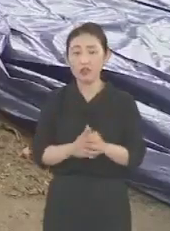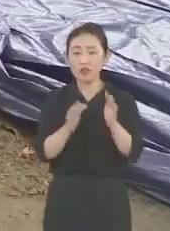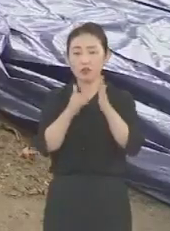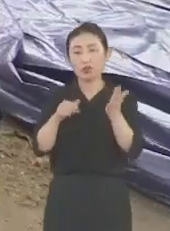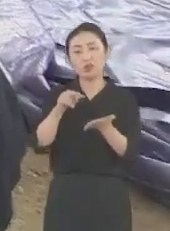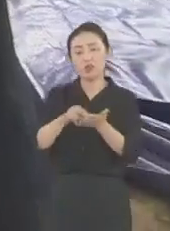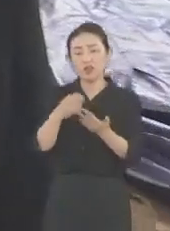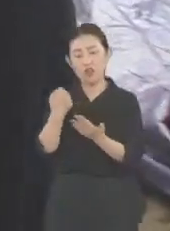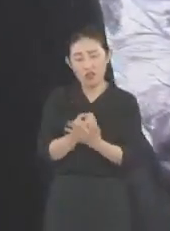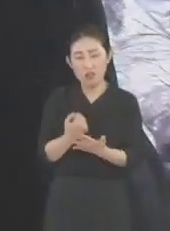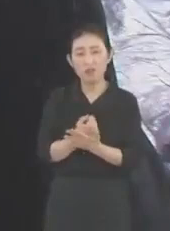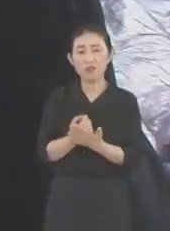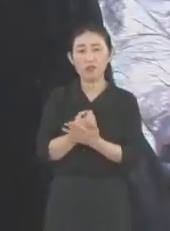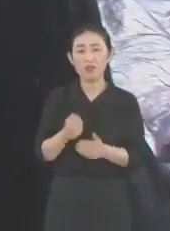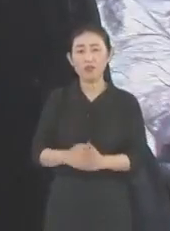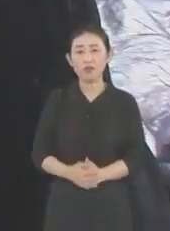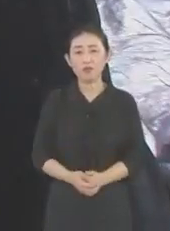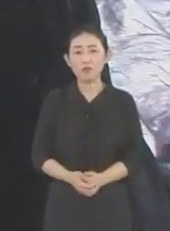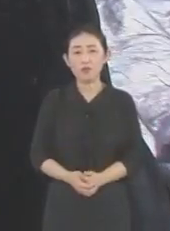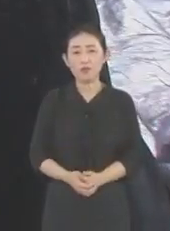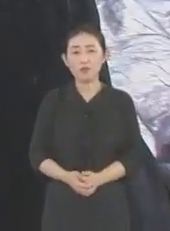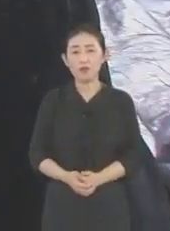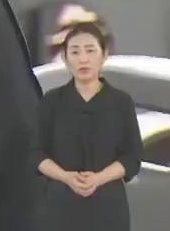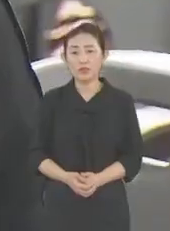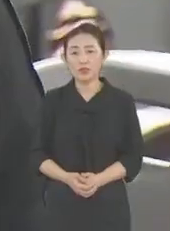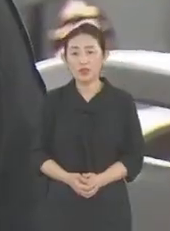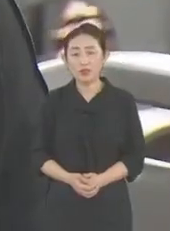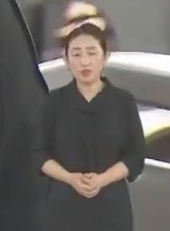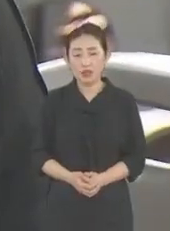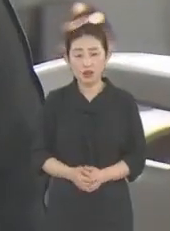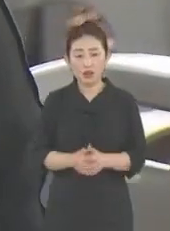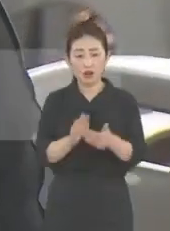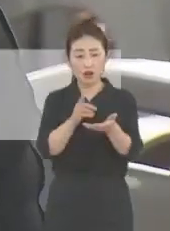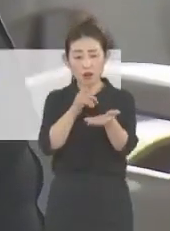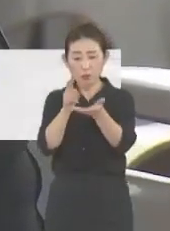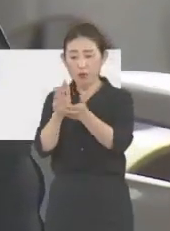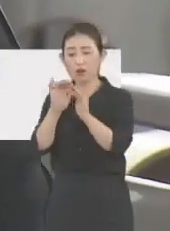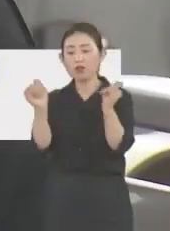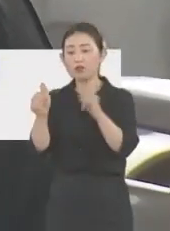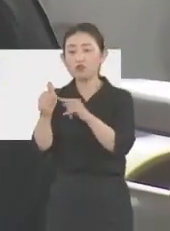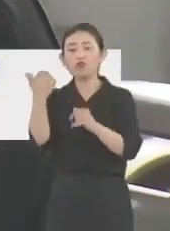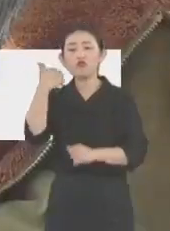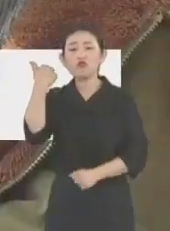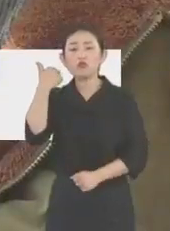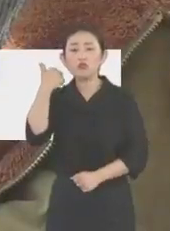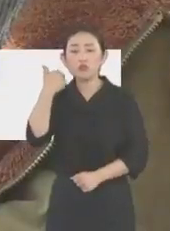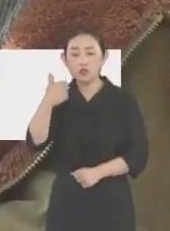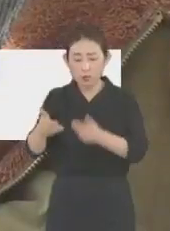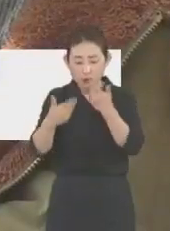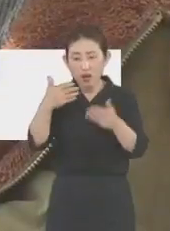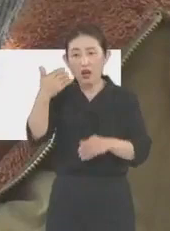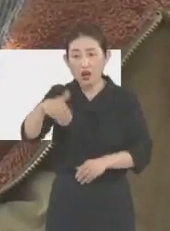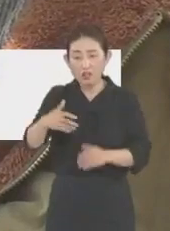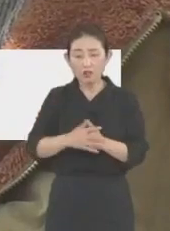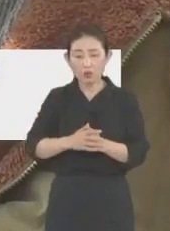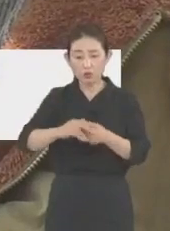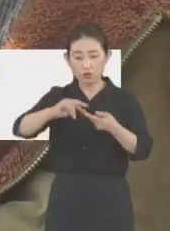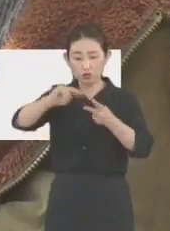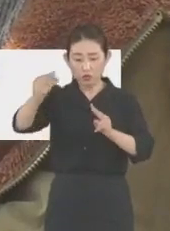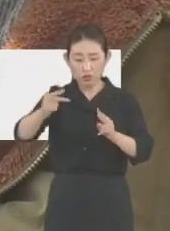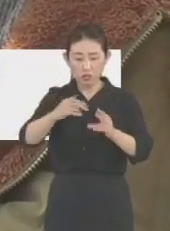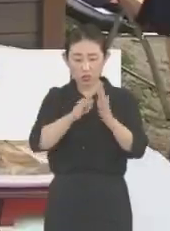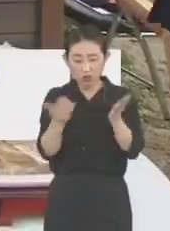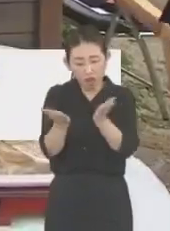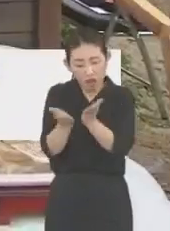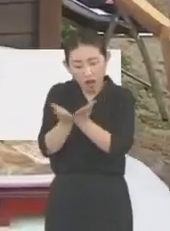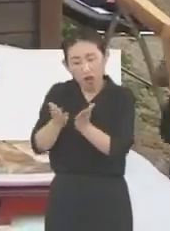안타까운 마음을 감추지 못하고 있습니다. 가해자들에 대한 진상조사도 애타게 기다렸던 유전자 감식도 이루어지지